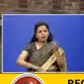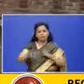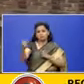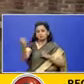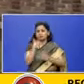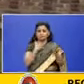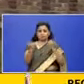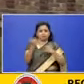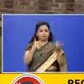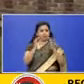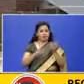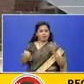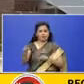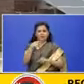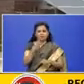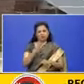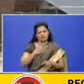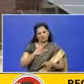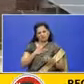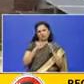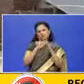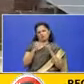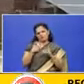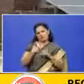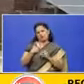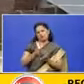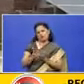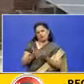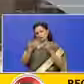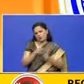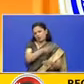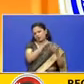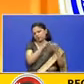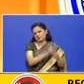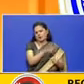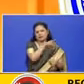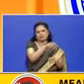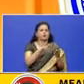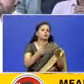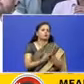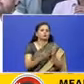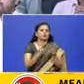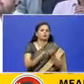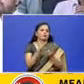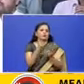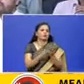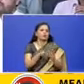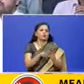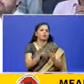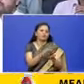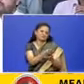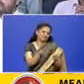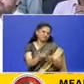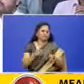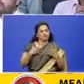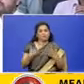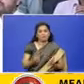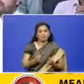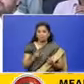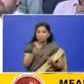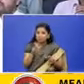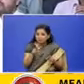रहे हैं कि उनके गांव को भी सूर्यग्राम में बदला जाए। यानी वो दिन दूर